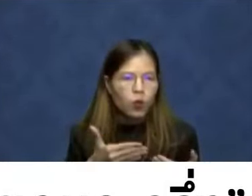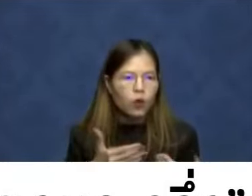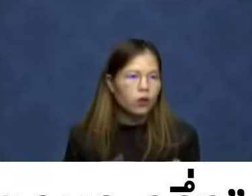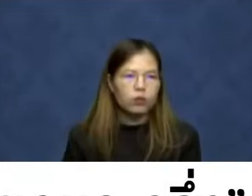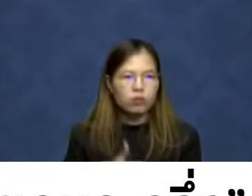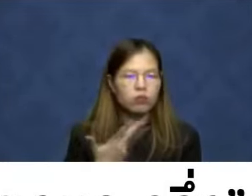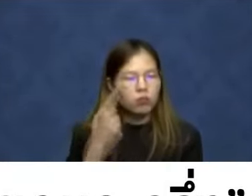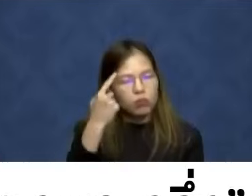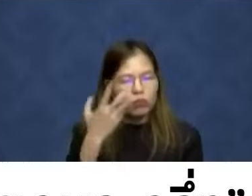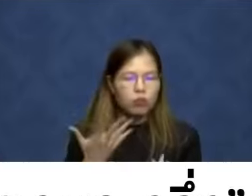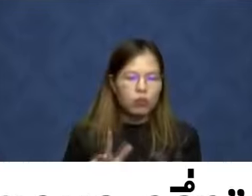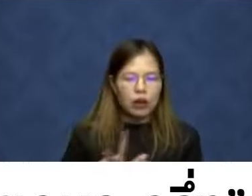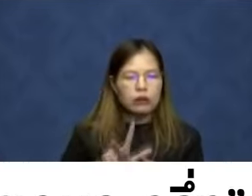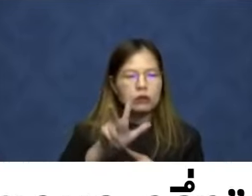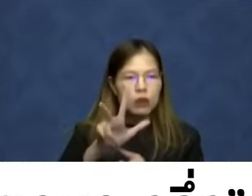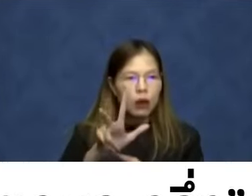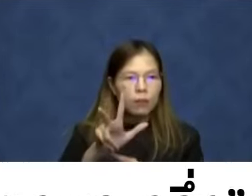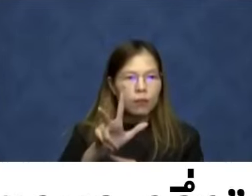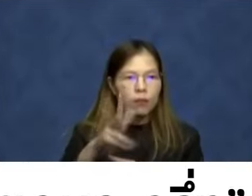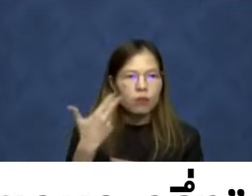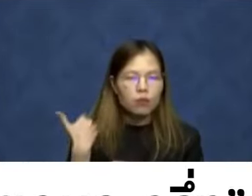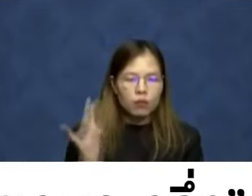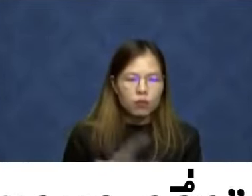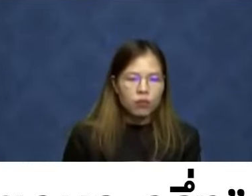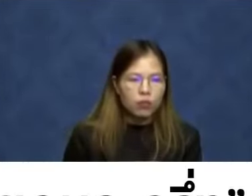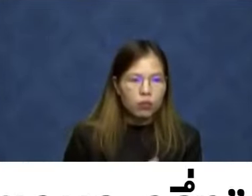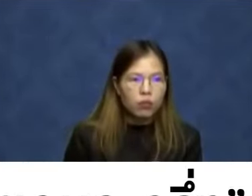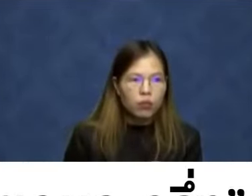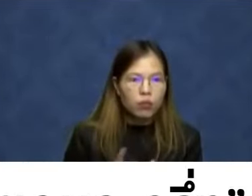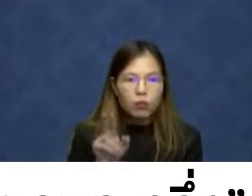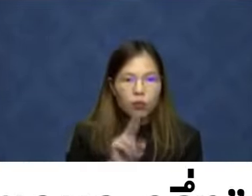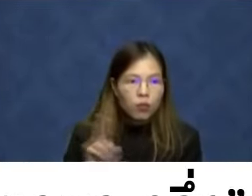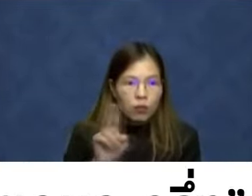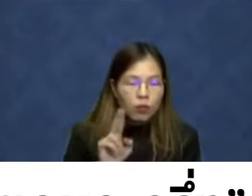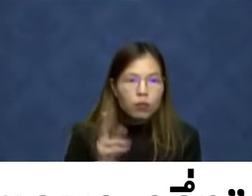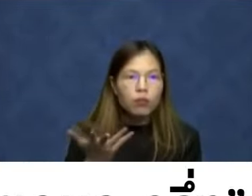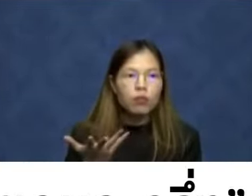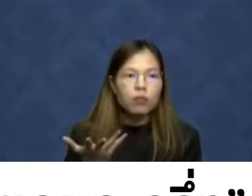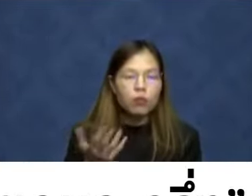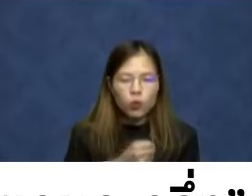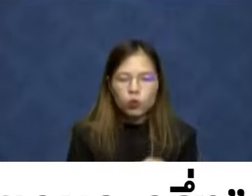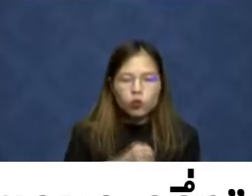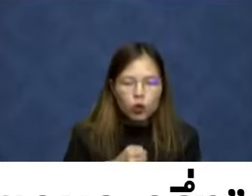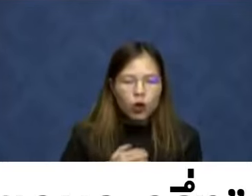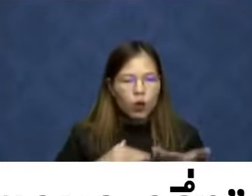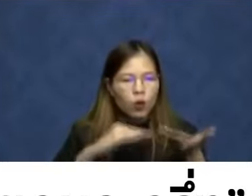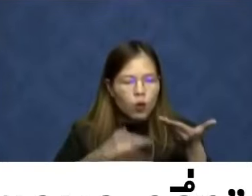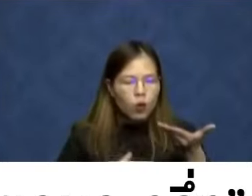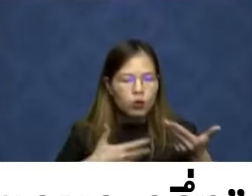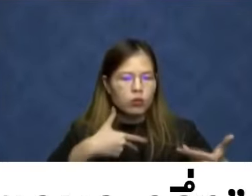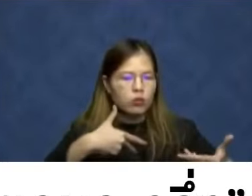ะครับประการที่สามไม่สามารถที่จะนำเงินเหล่านี้ไปใช้ช่วยลดปัจจัยการผลิตด้